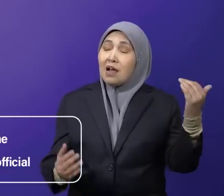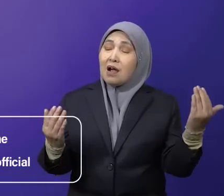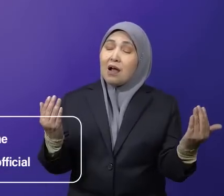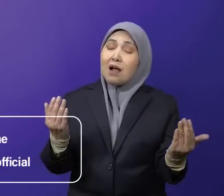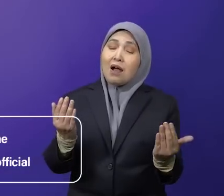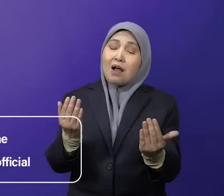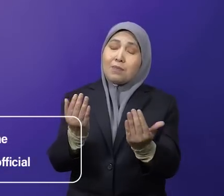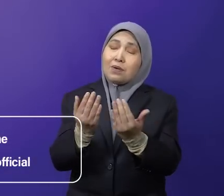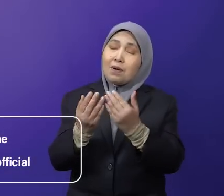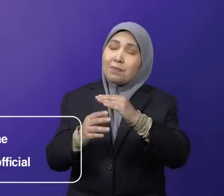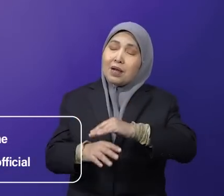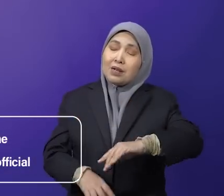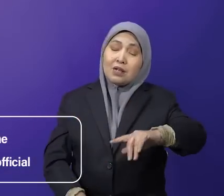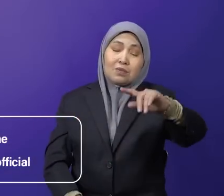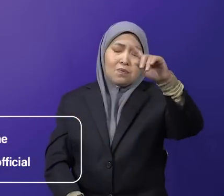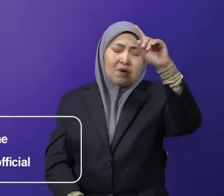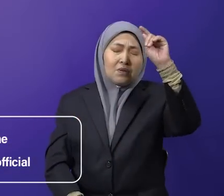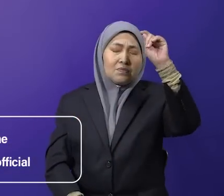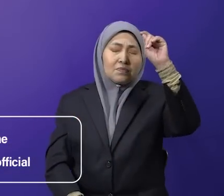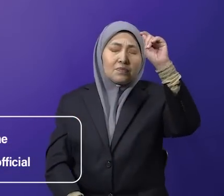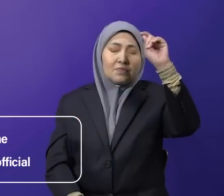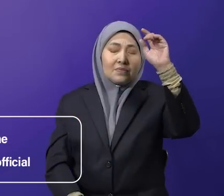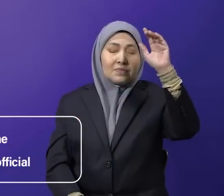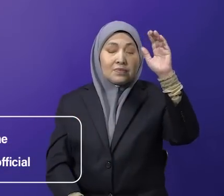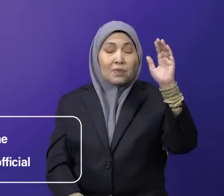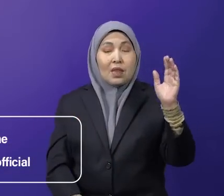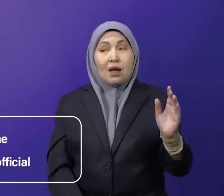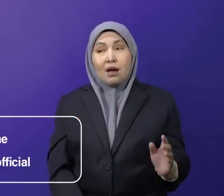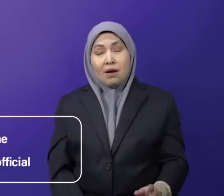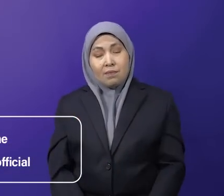Zakaria Rabban.